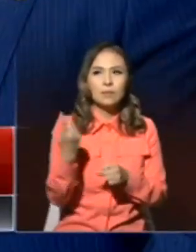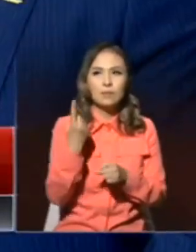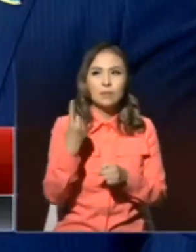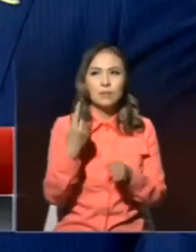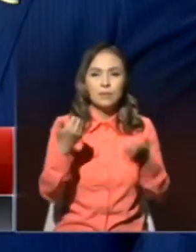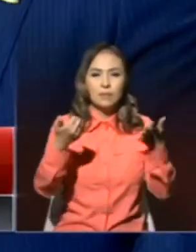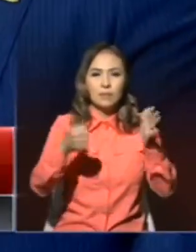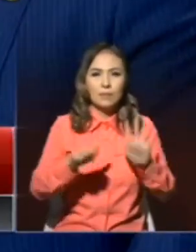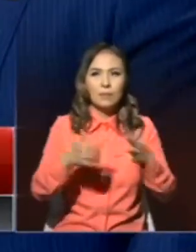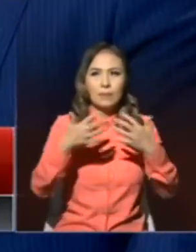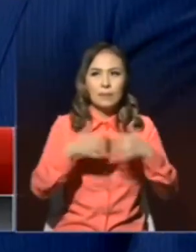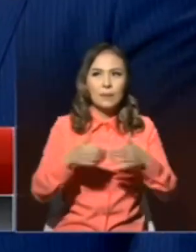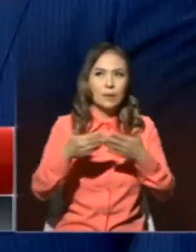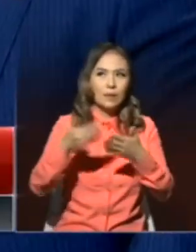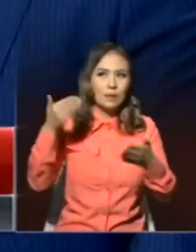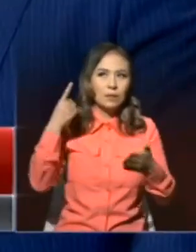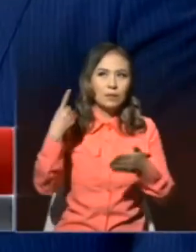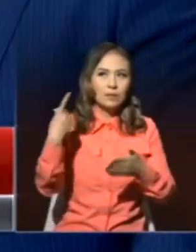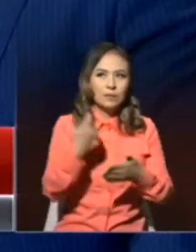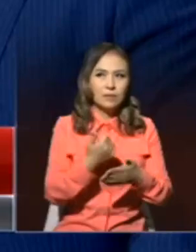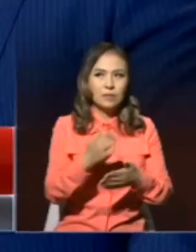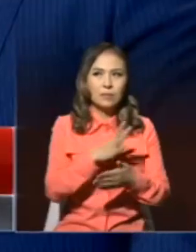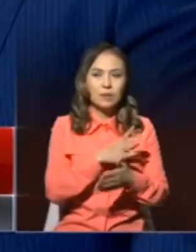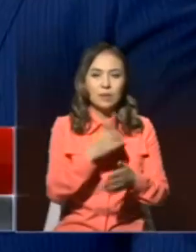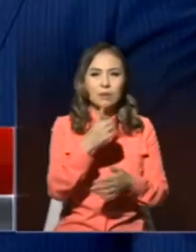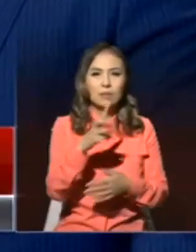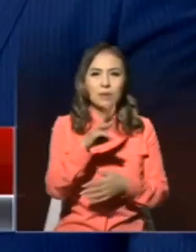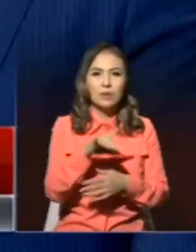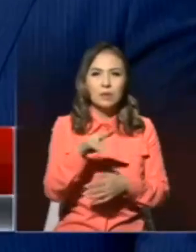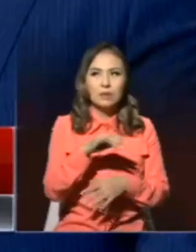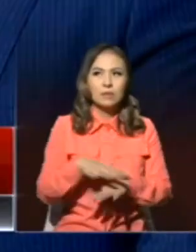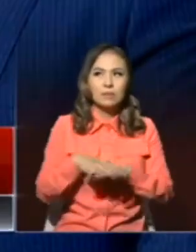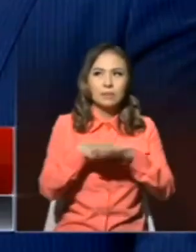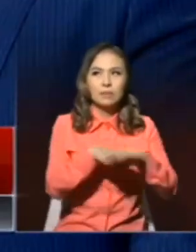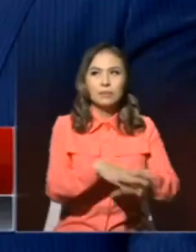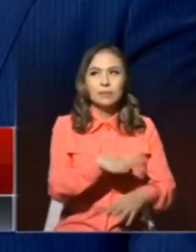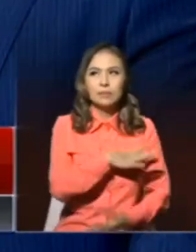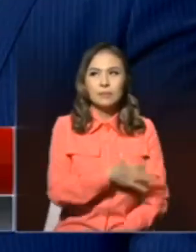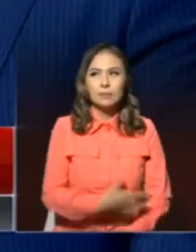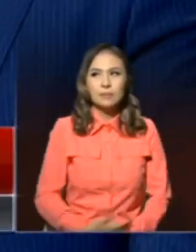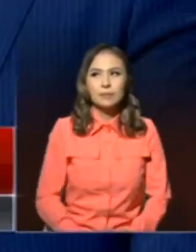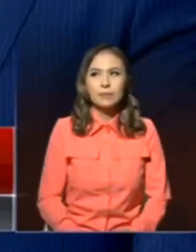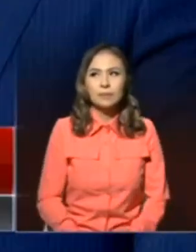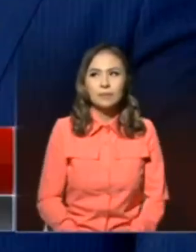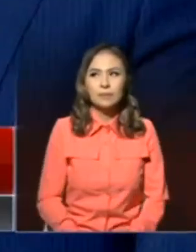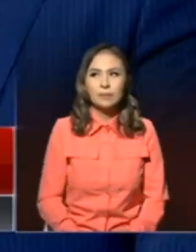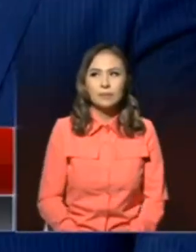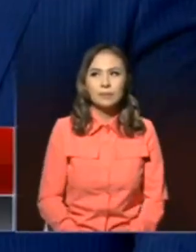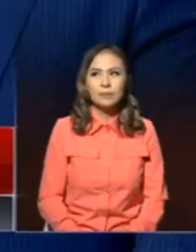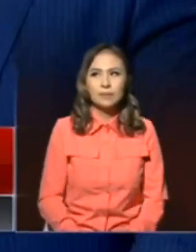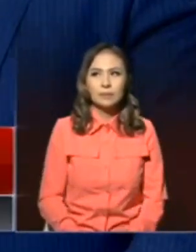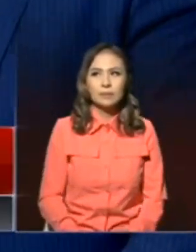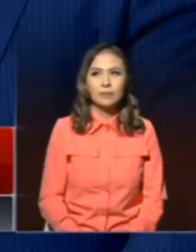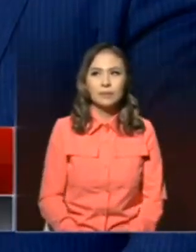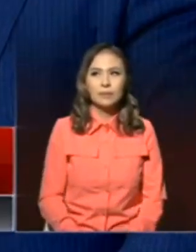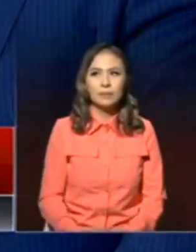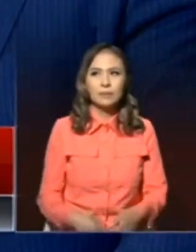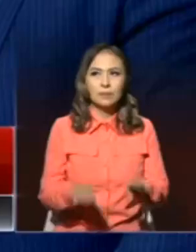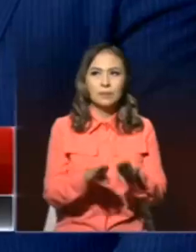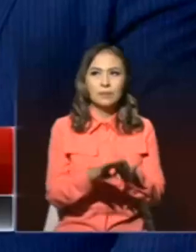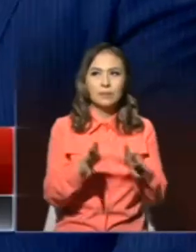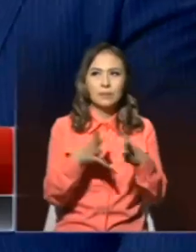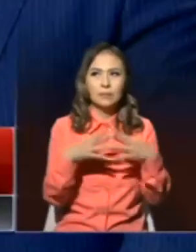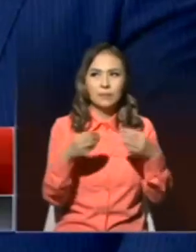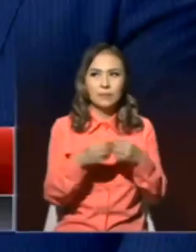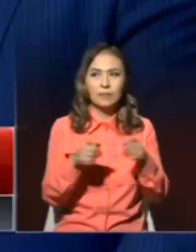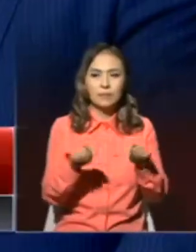90-ның қорытындысы бойынша өткен жұмада біз ақша аудардық 1 миллиард теңге. Қаншама қанмен? 20%. Қаншама қанмен келген? Қаншама